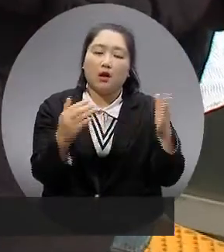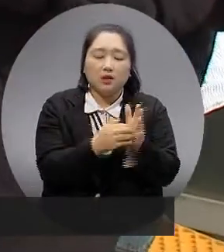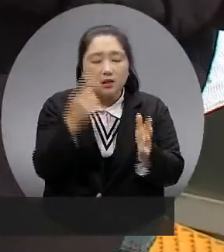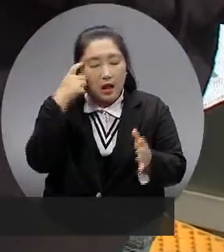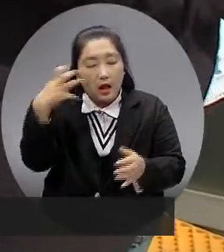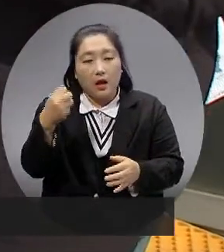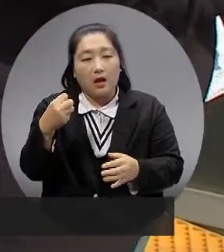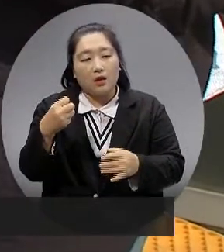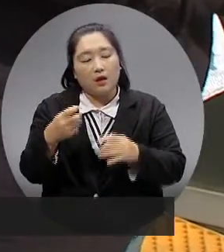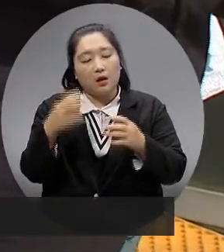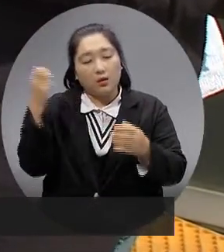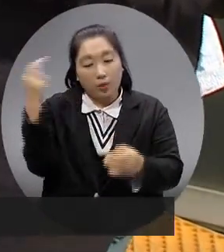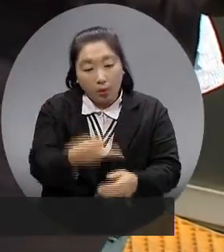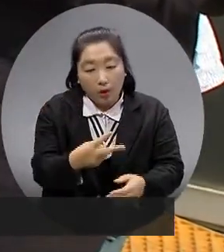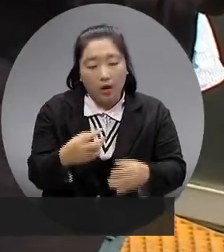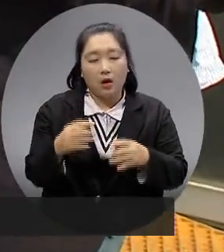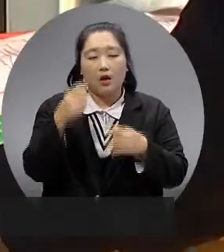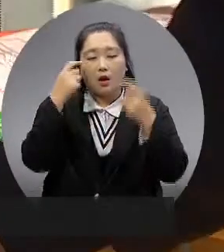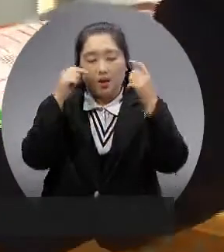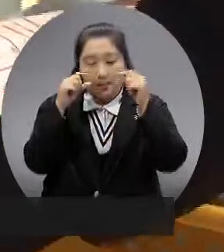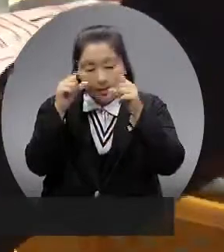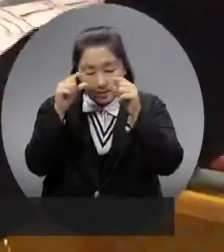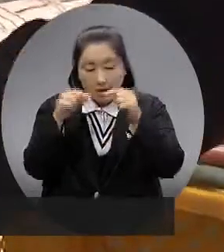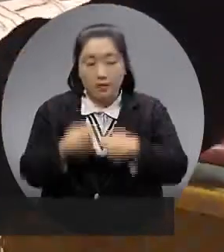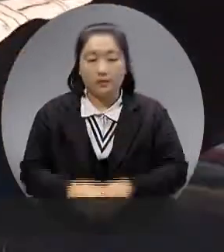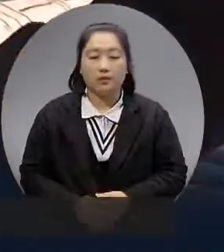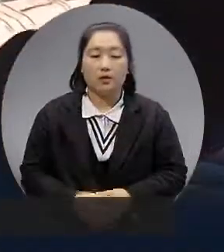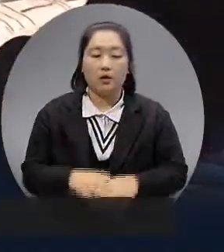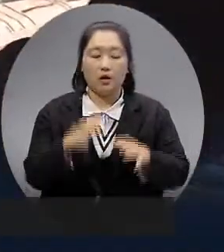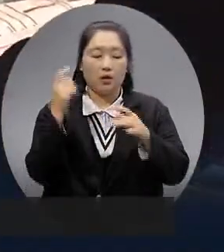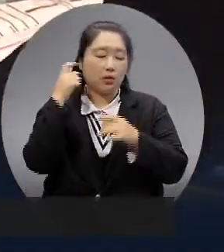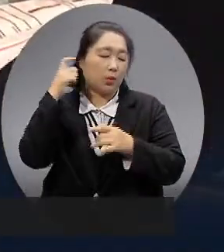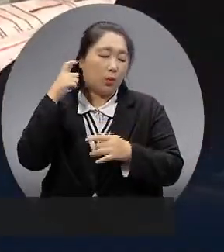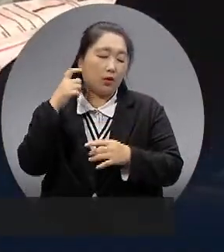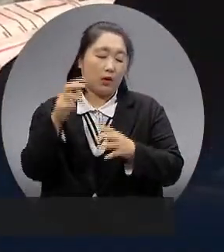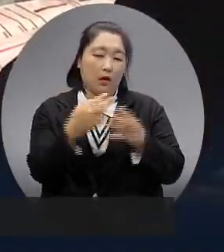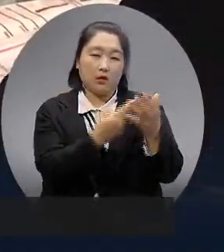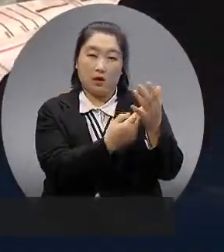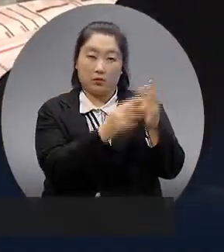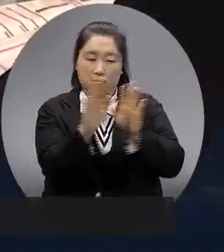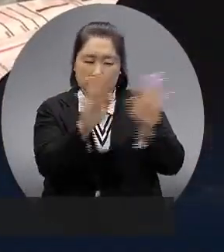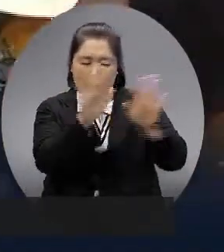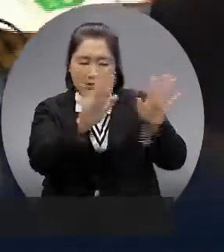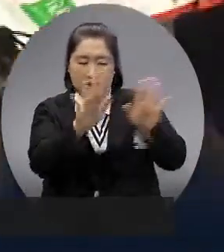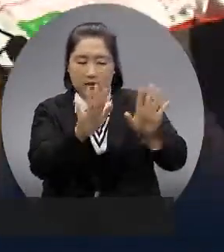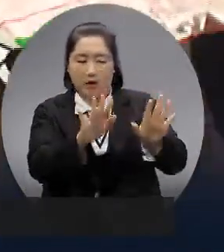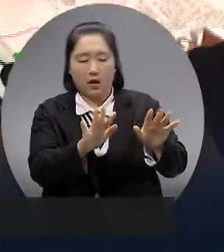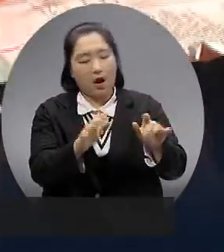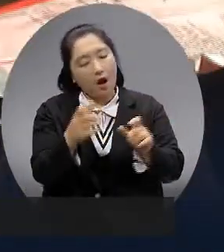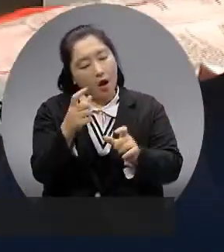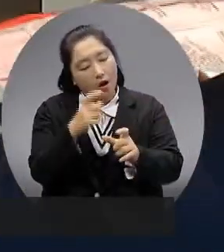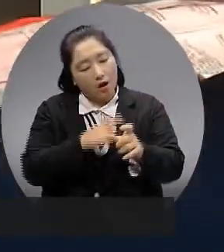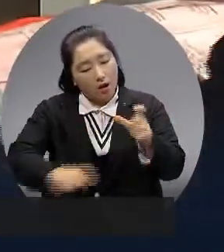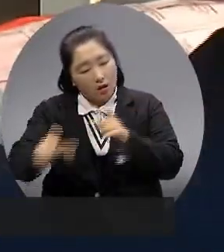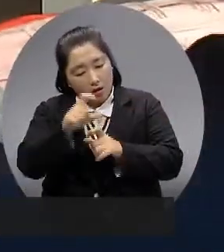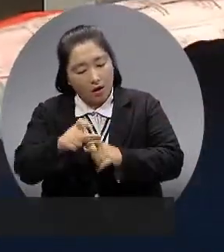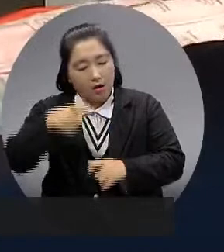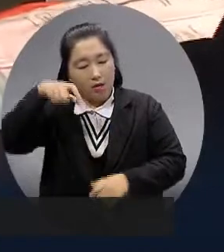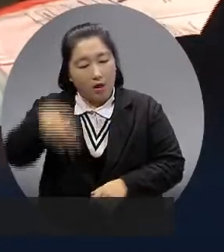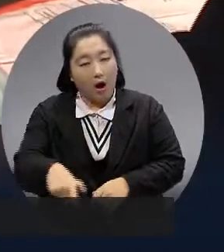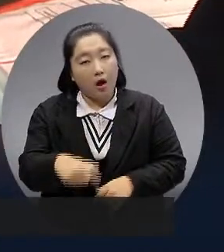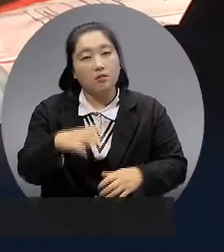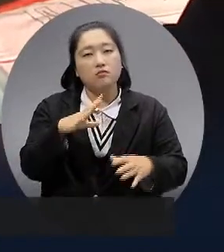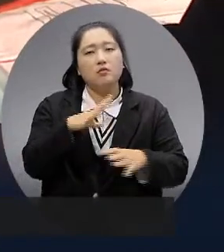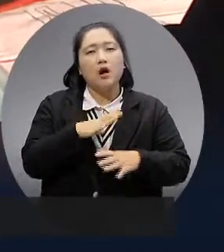주민들은 뜬 눈으로 밤을 새웠습니다. 우르르 소리가 나더니 창문이 막 흔들렸거든요. 앞으로 더 강도가 세면은